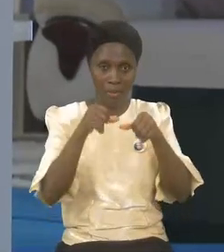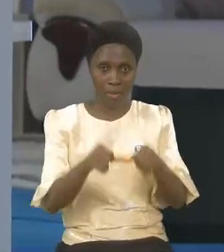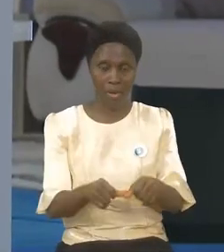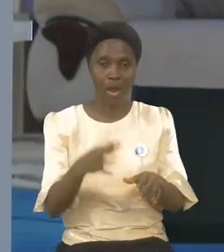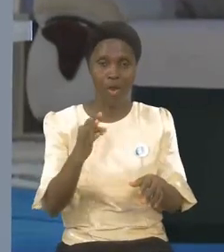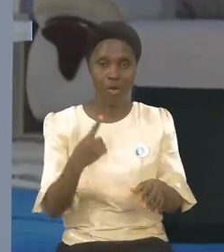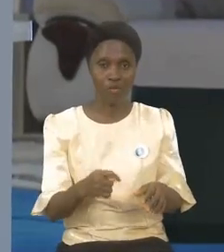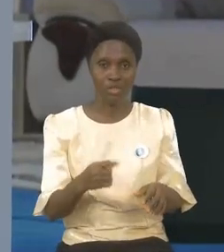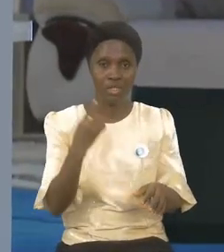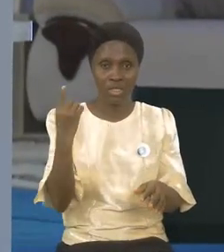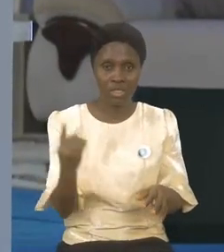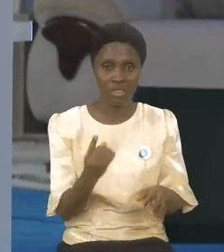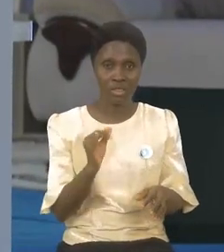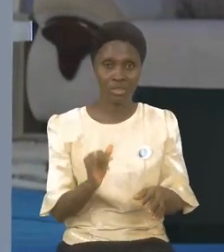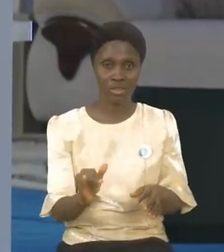éternel.